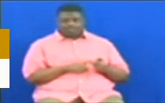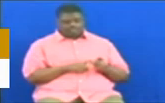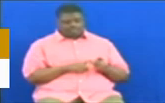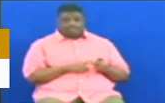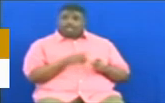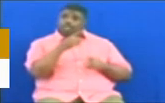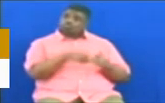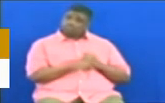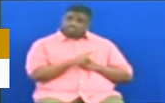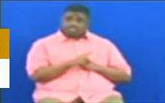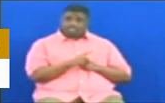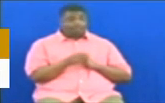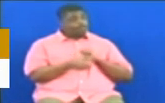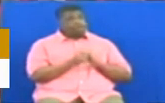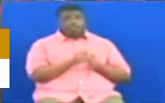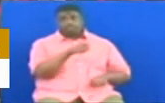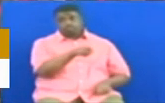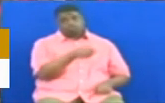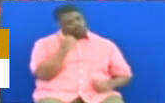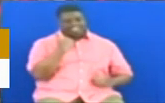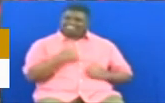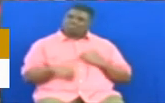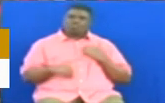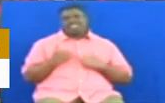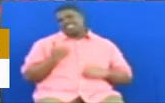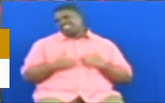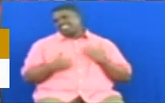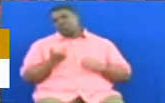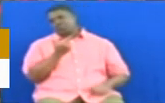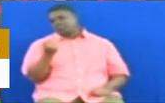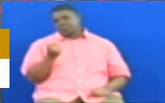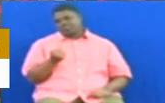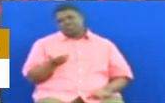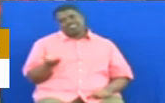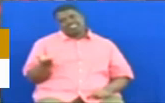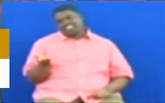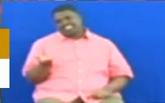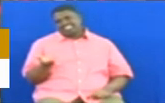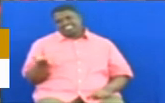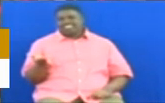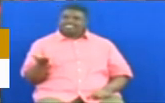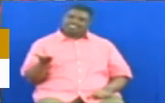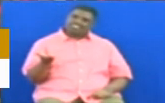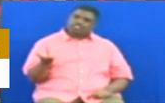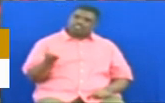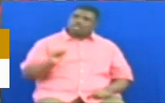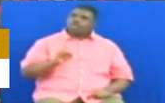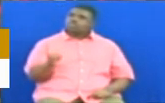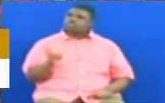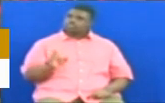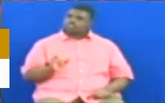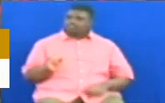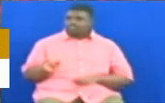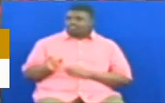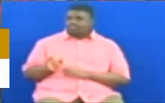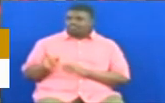akatuliza hapa. Ni wasiwasi tu, lakini hauna neno. Mheshimiwa AG, tuko upande wako lakini.